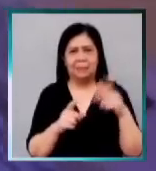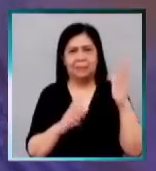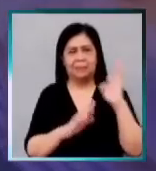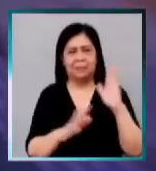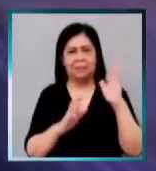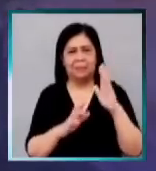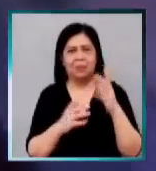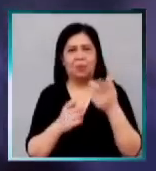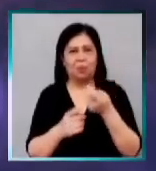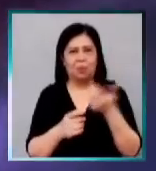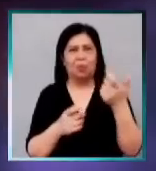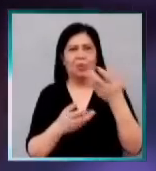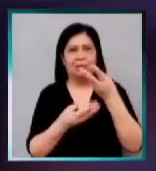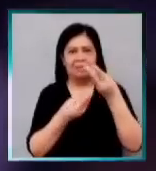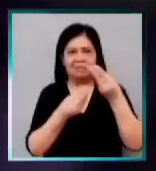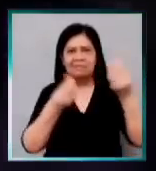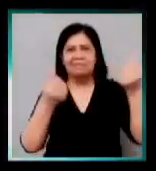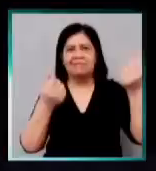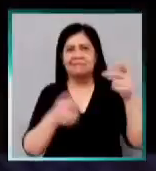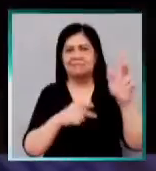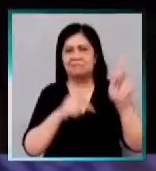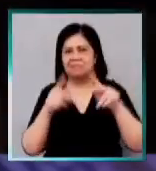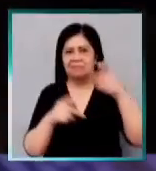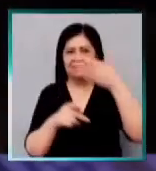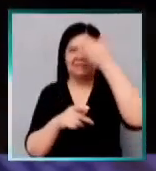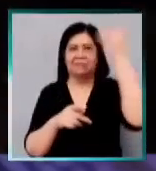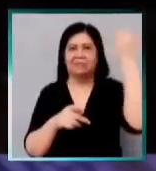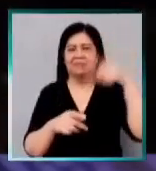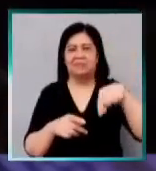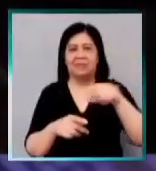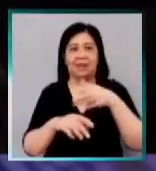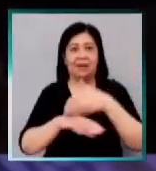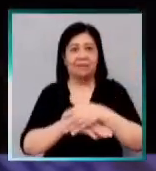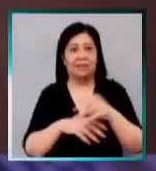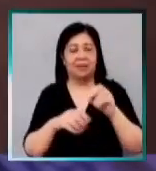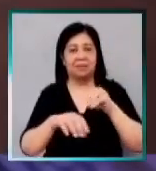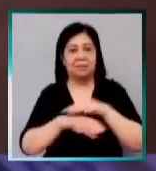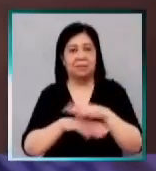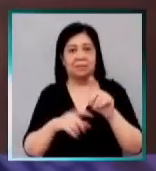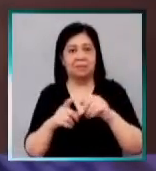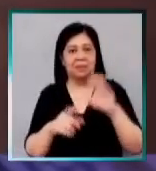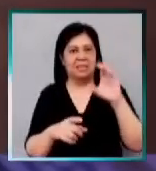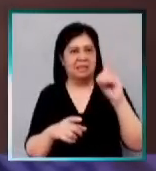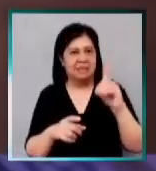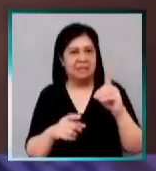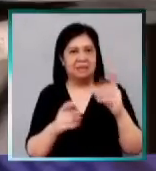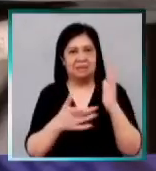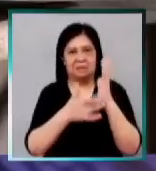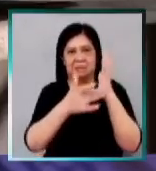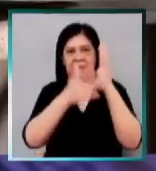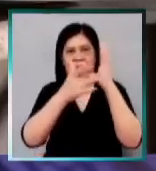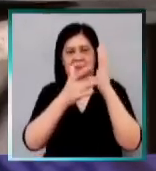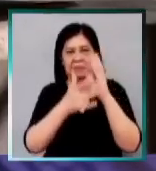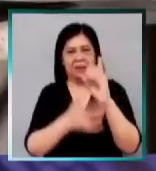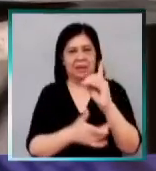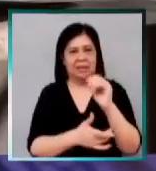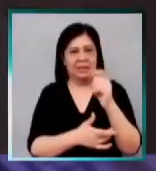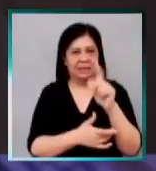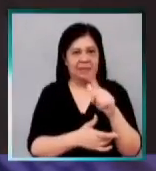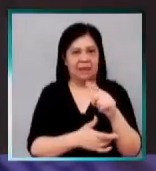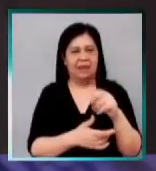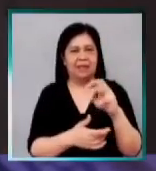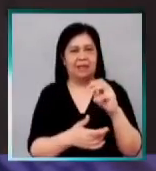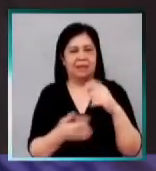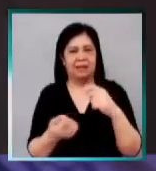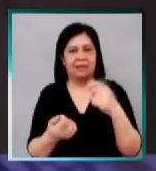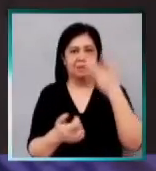sa alaala ng marami? After mausang magaga ang CDs, digital music players, at ngayon naman smartphones na